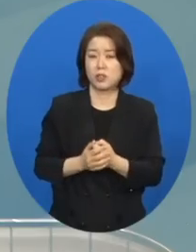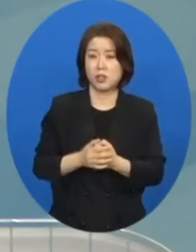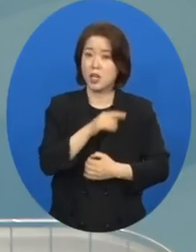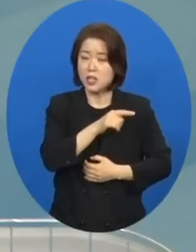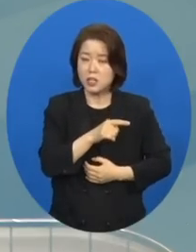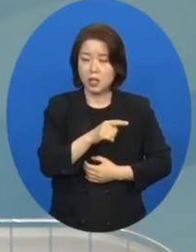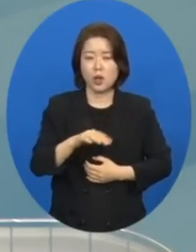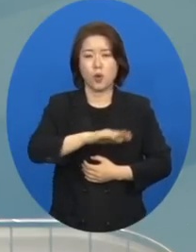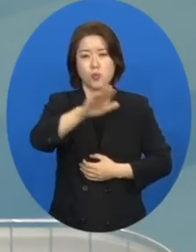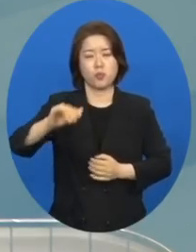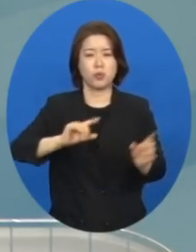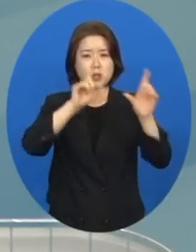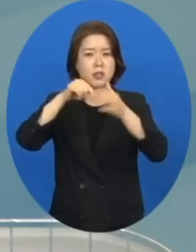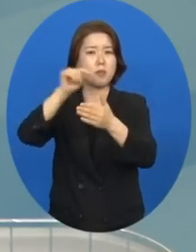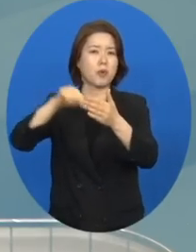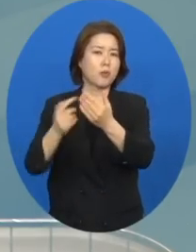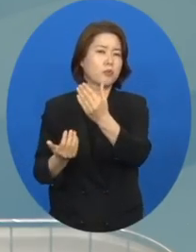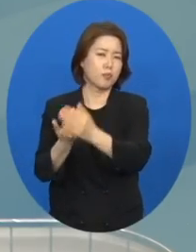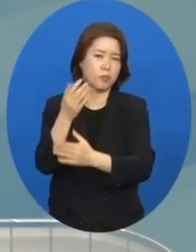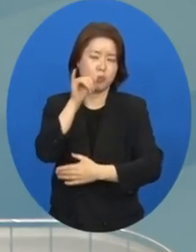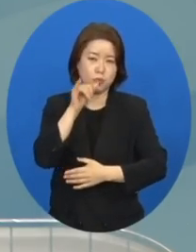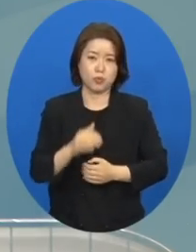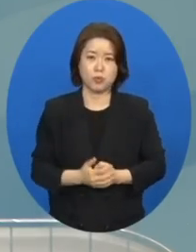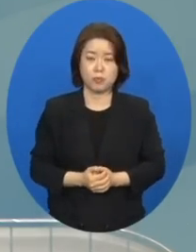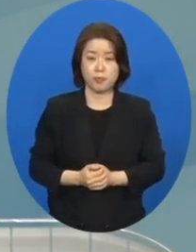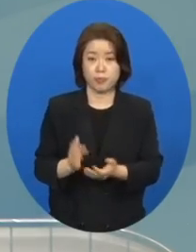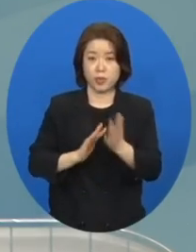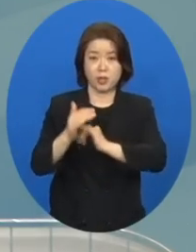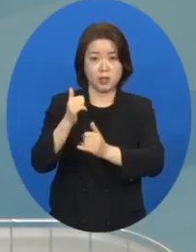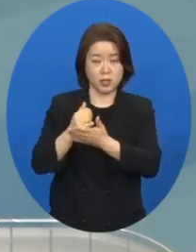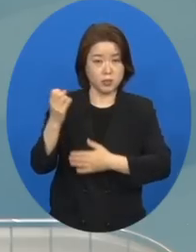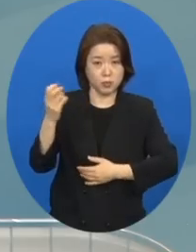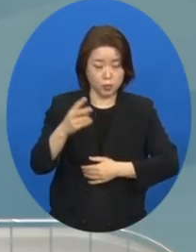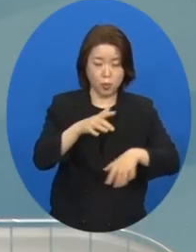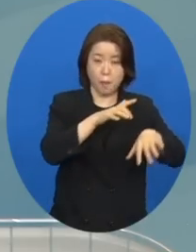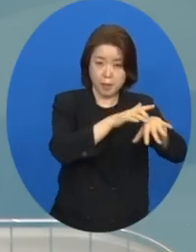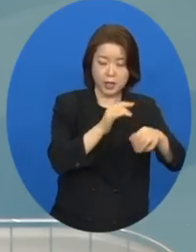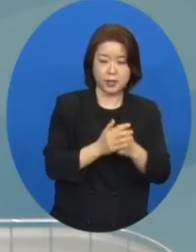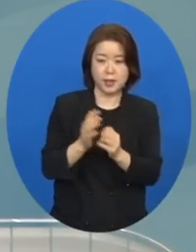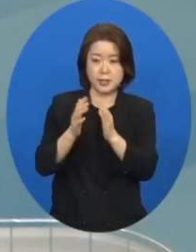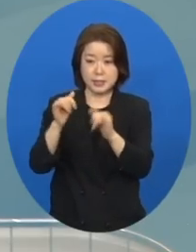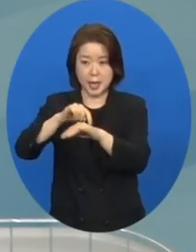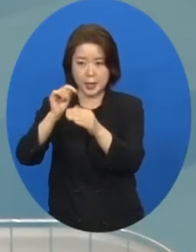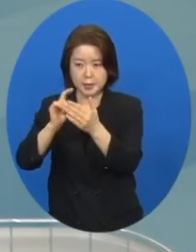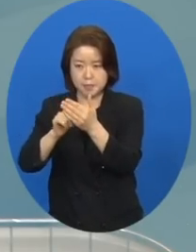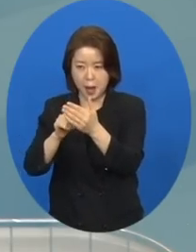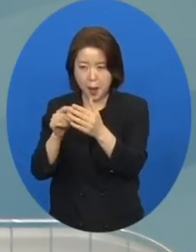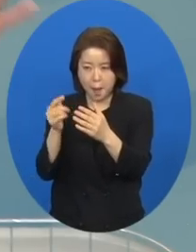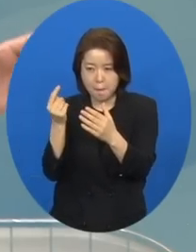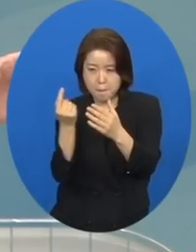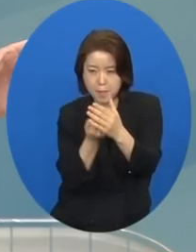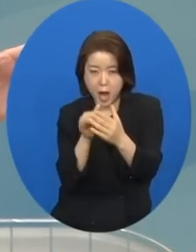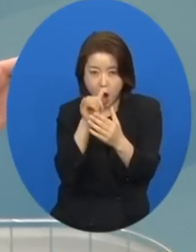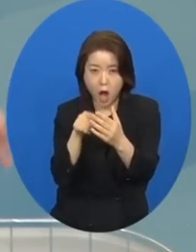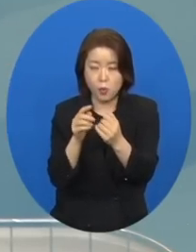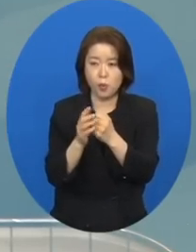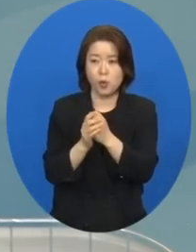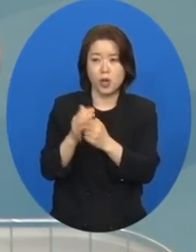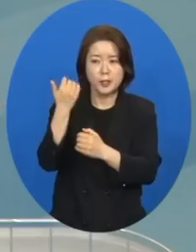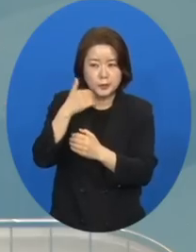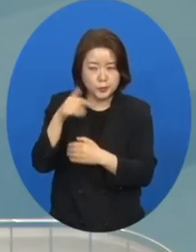벌어지고 있는 것이죠 예수님은 마귀가 또한 사람들 속에 들어가서 그 사람들의 떠 누군가를